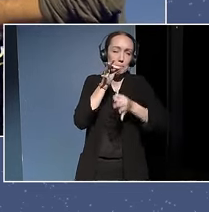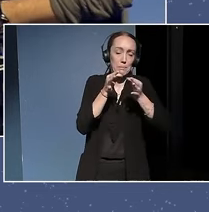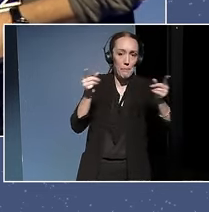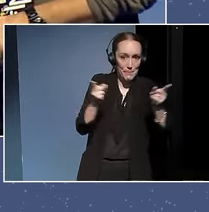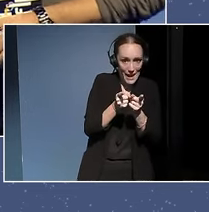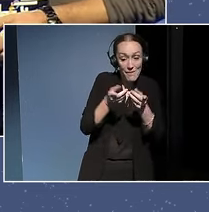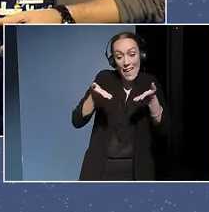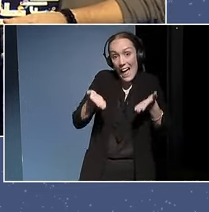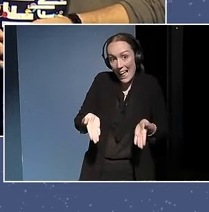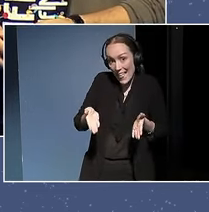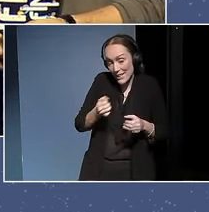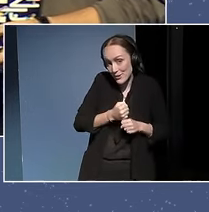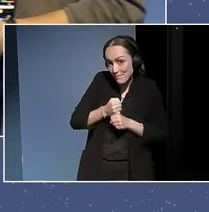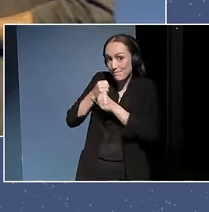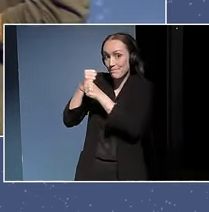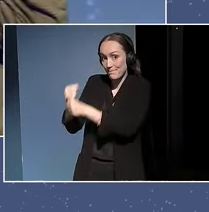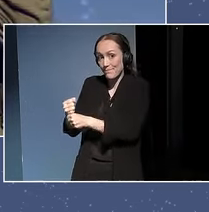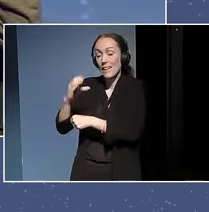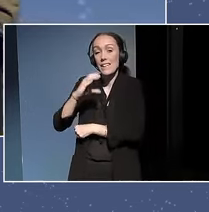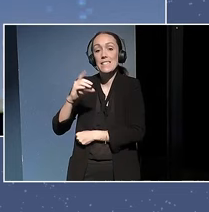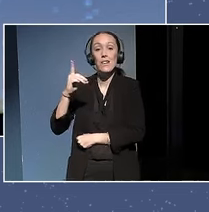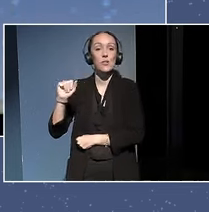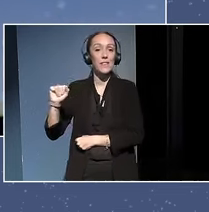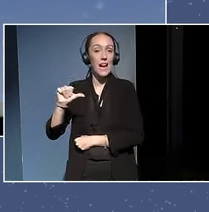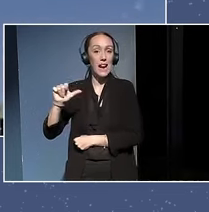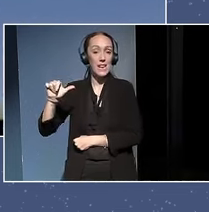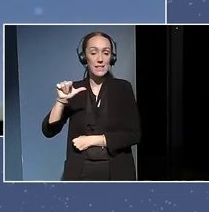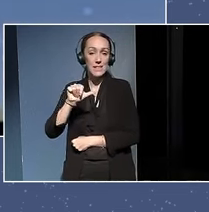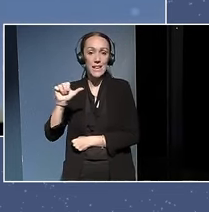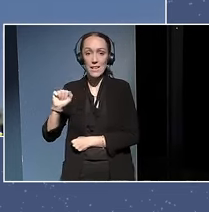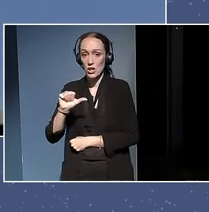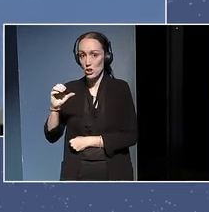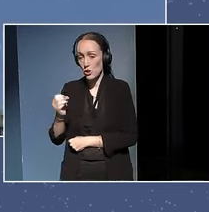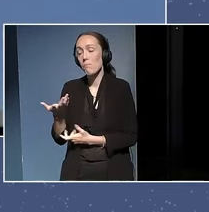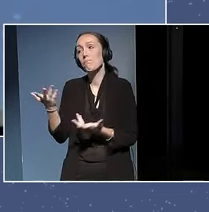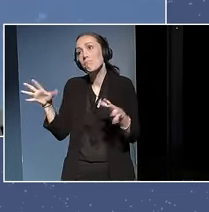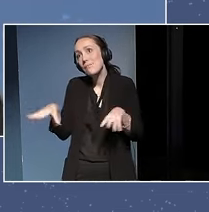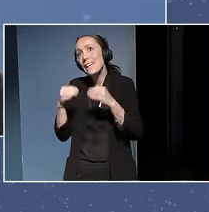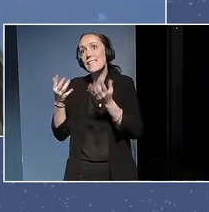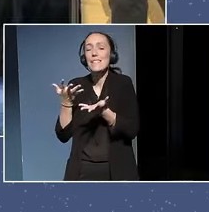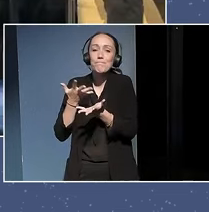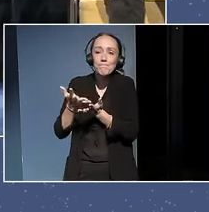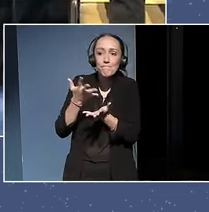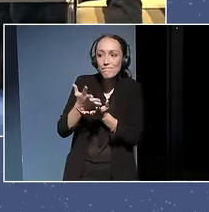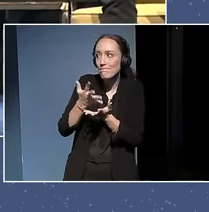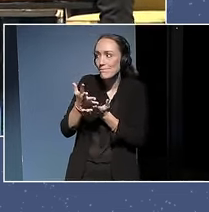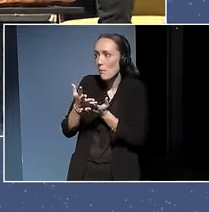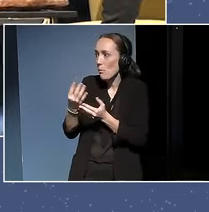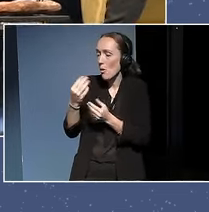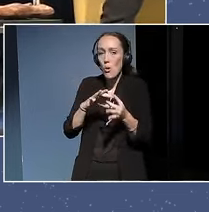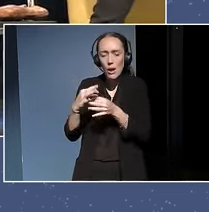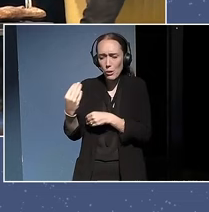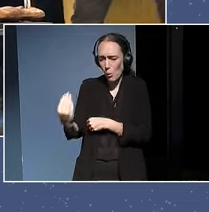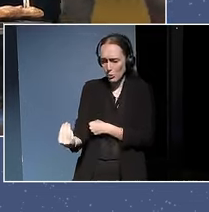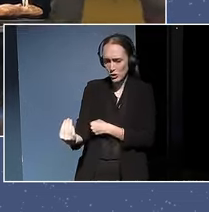passo la parola a Cristiano Dal Sasso che comincia a raccontarci qualcosa proprio sull'oggetto che c'è qui davanti